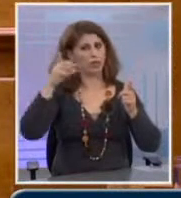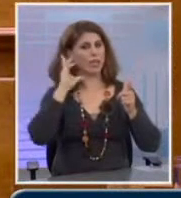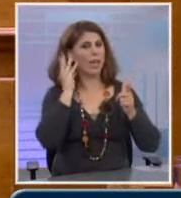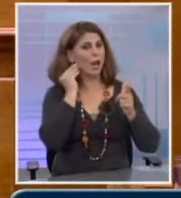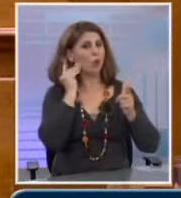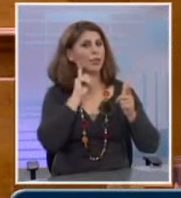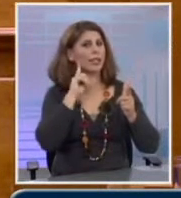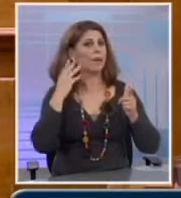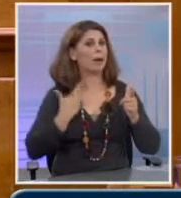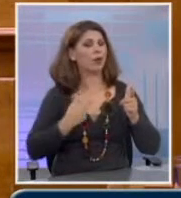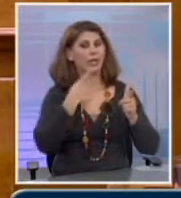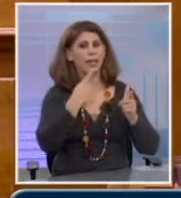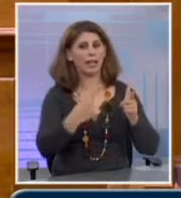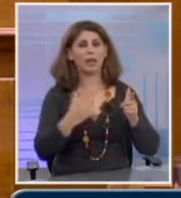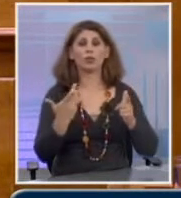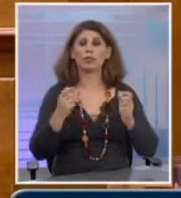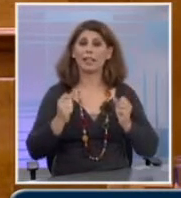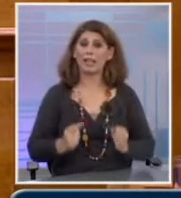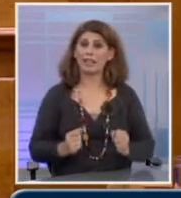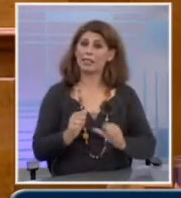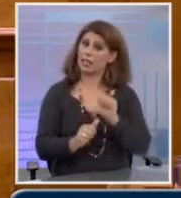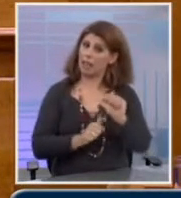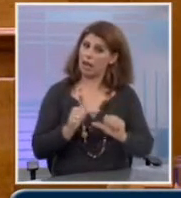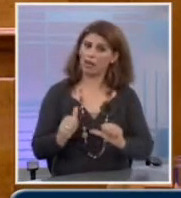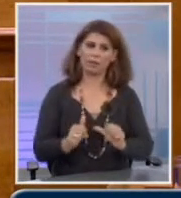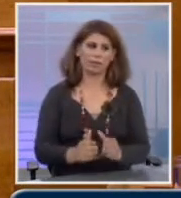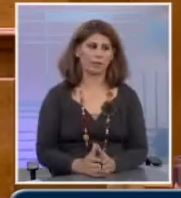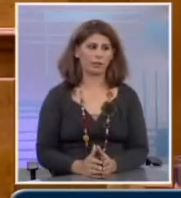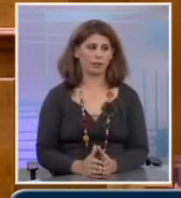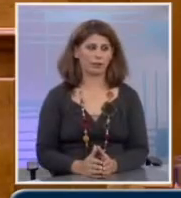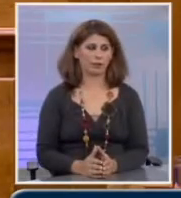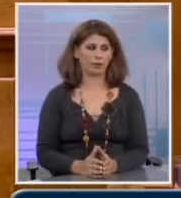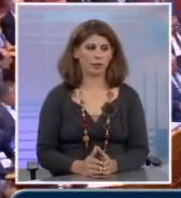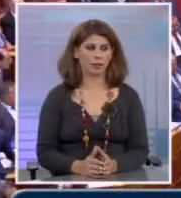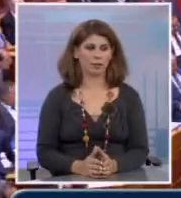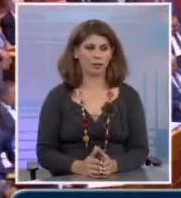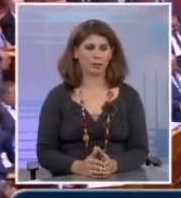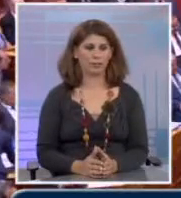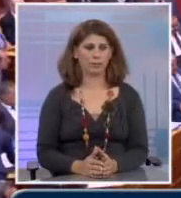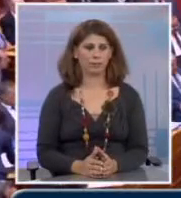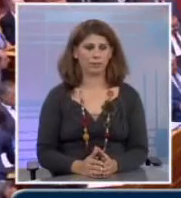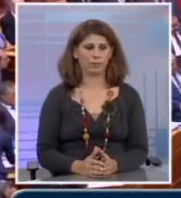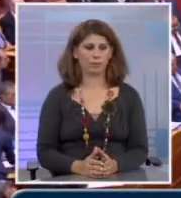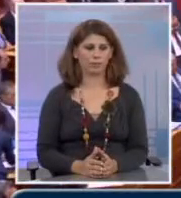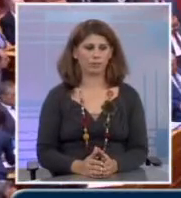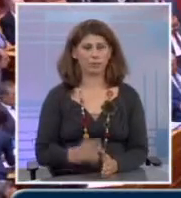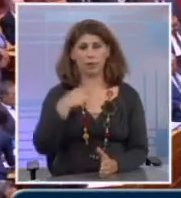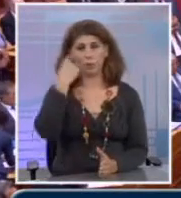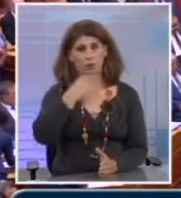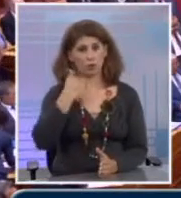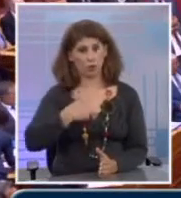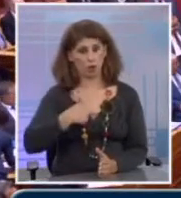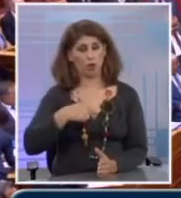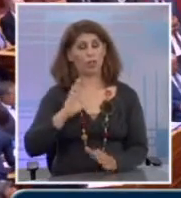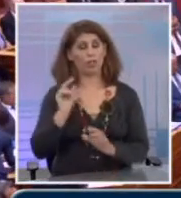Μπακογιάννη να λέει ότι η θέση της έχει αλλάξει. Άλλη θέση προσωπικός εσύ. Προσωπικός εγώ δεν έχω ψηφίσει τη